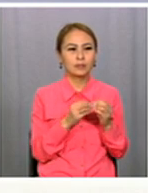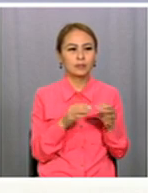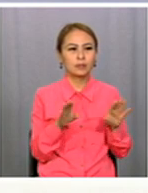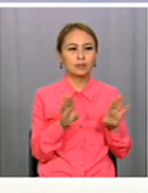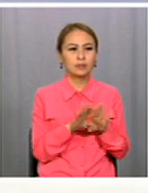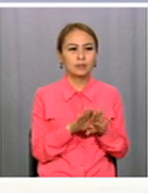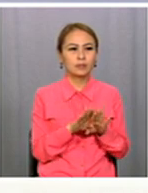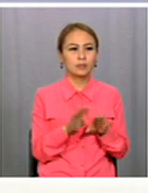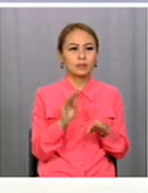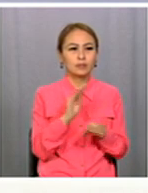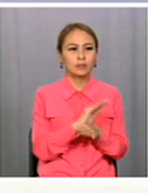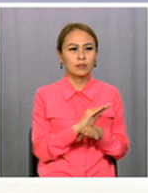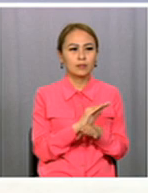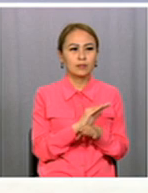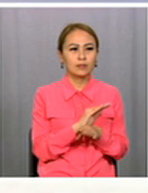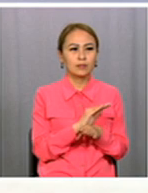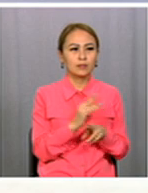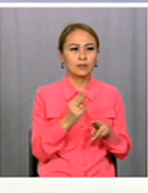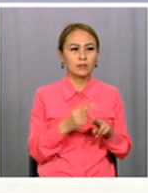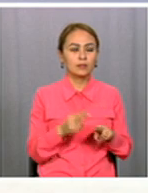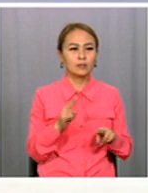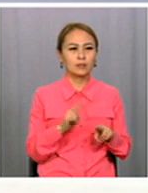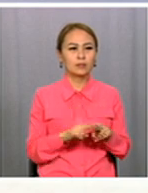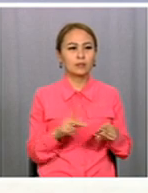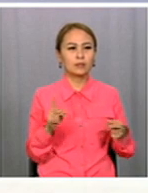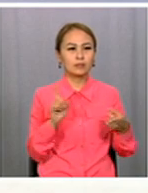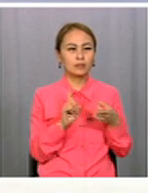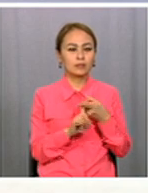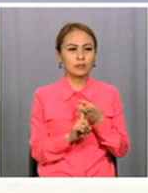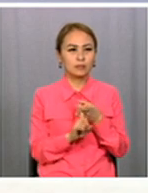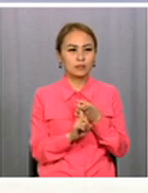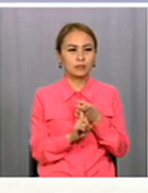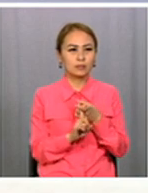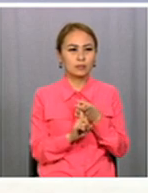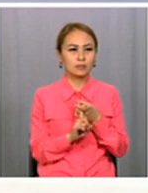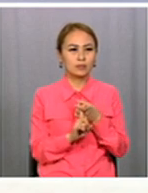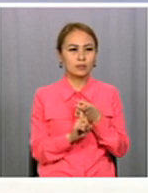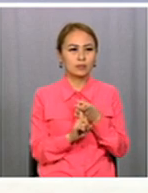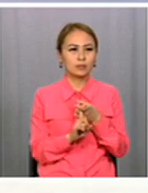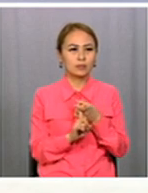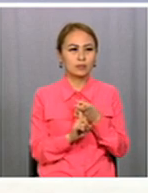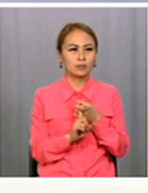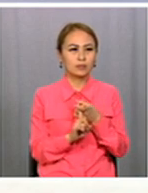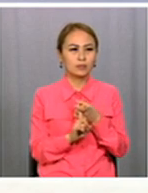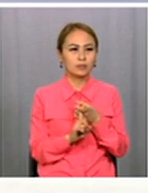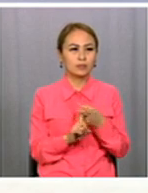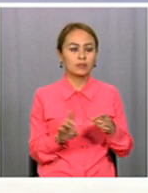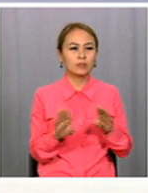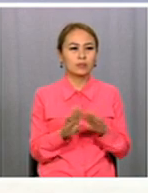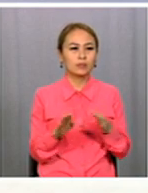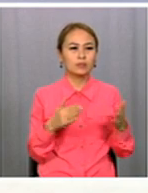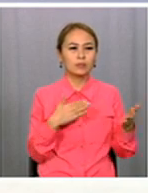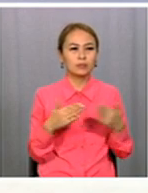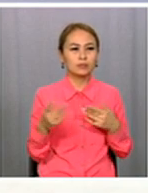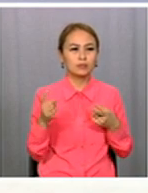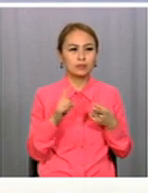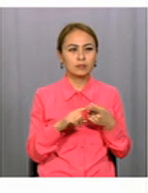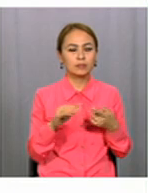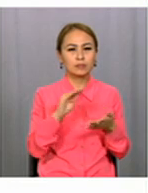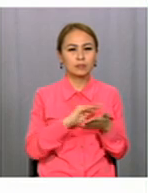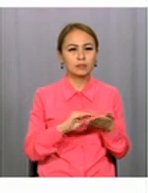Бірінші – квадраттың ауданы S және оның қабырғасының арасындағы тәуелділікті жазуымыз